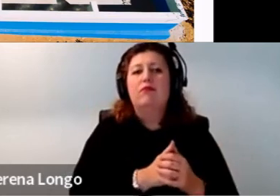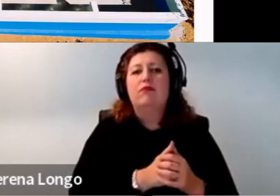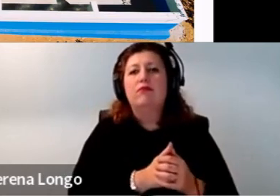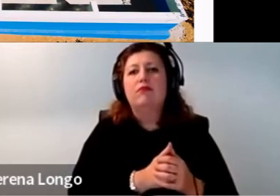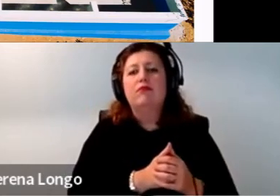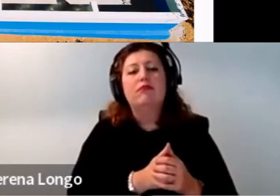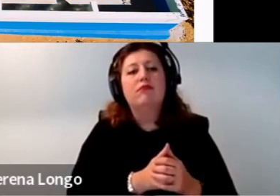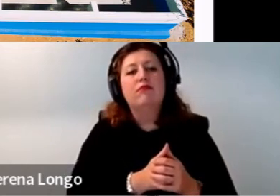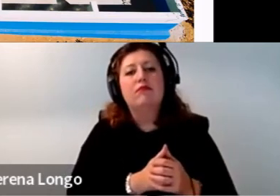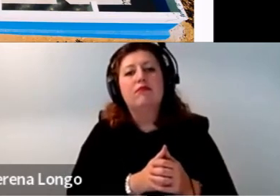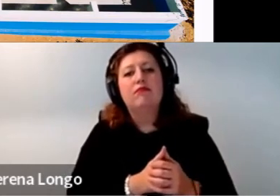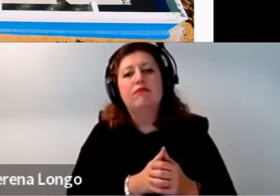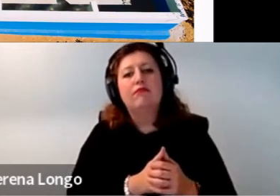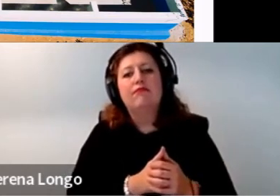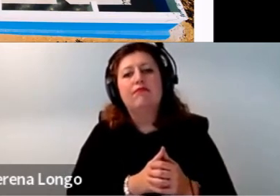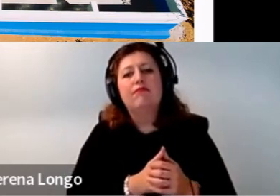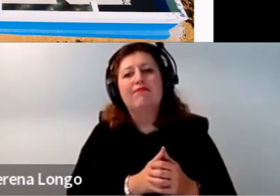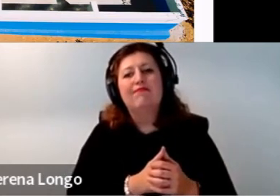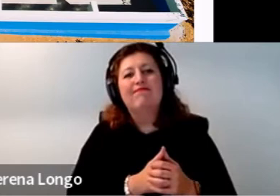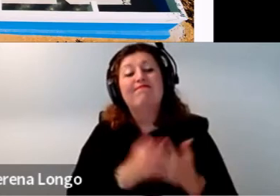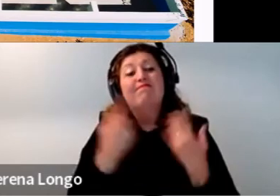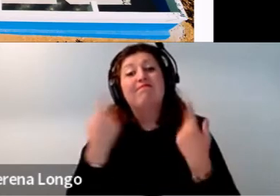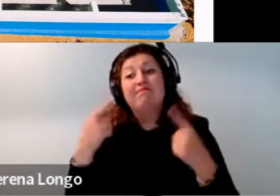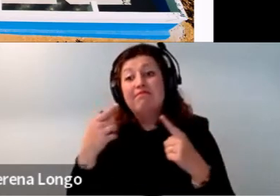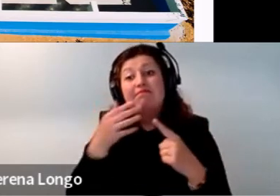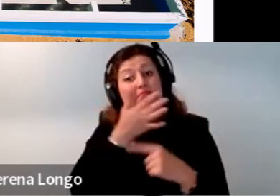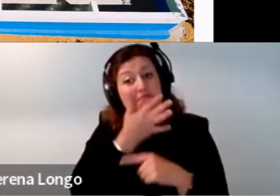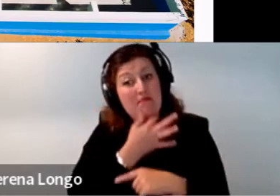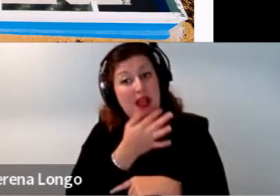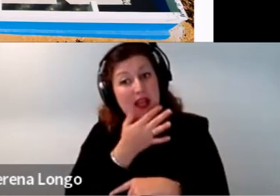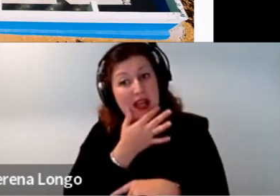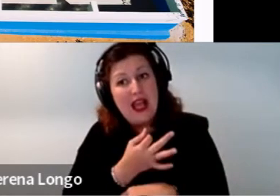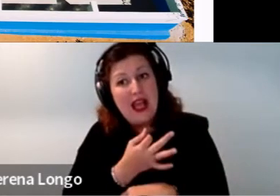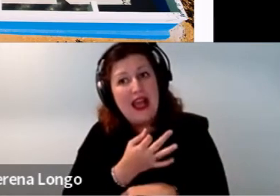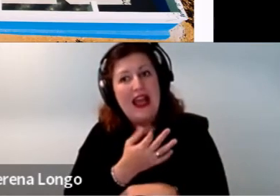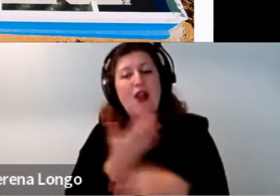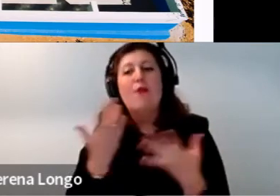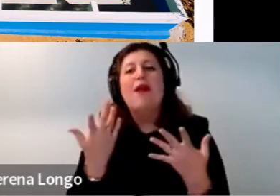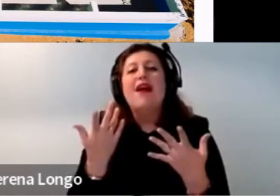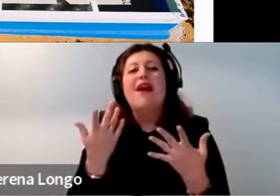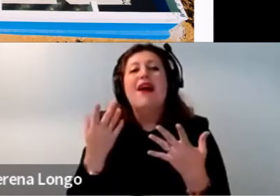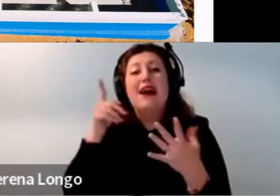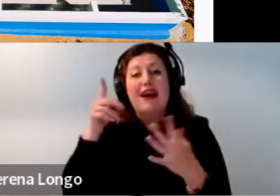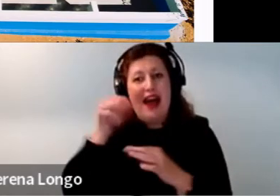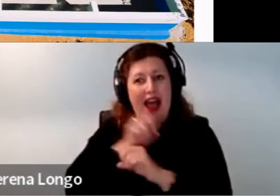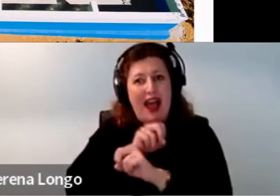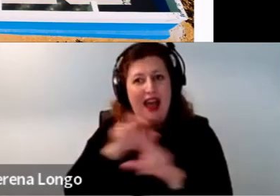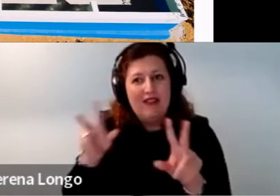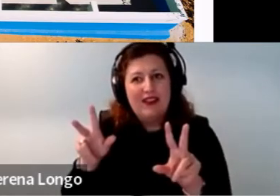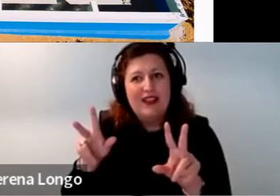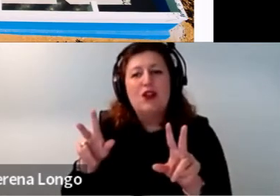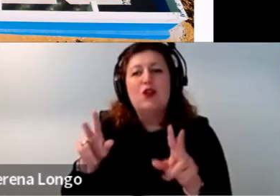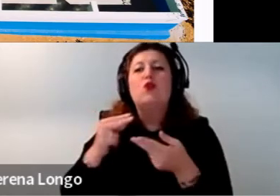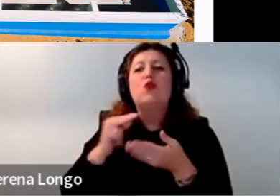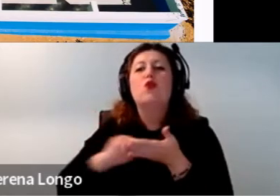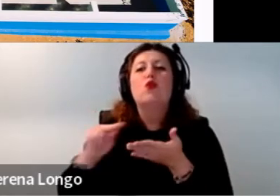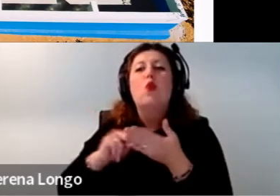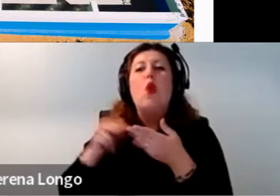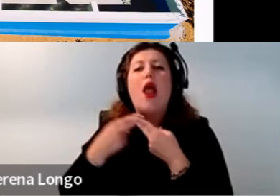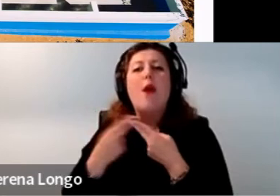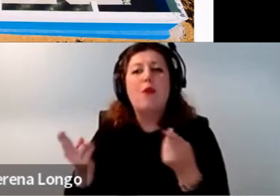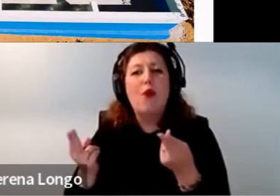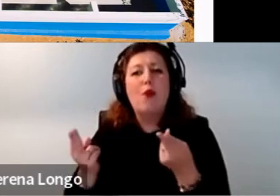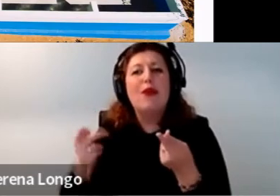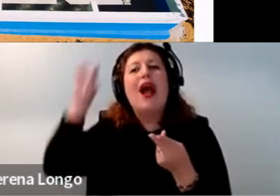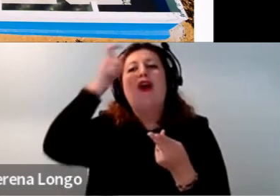carina e interessante è che anche qui elaborati grafici forniti dal governo, perché è una scuola pubblica.